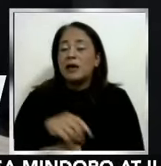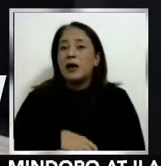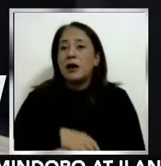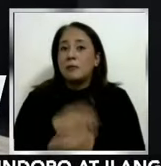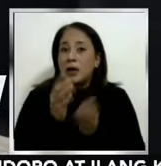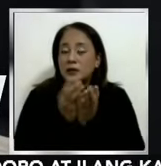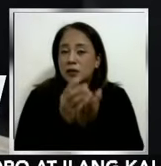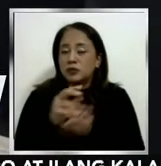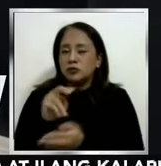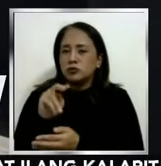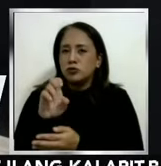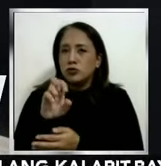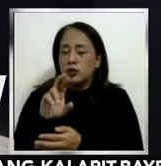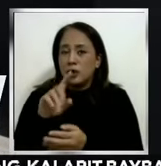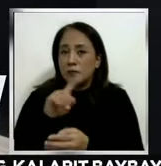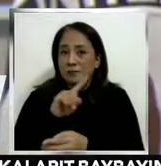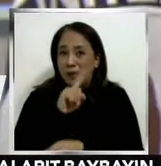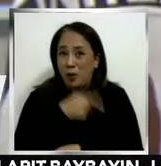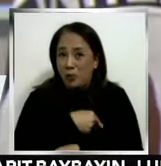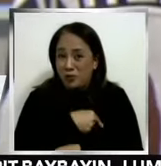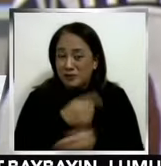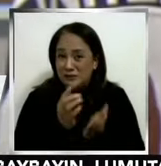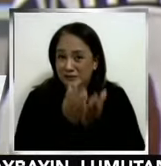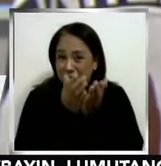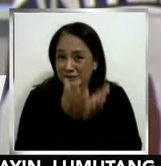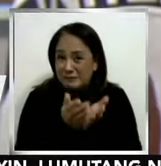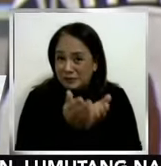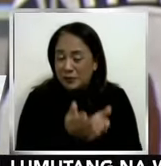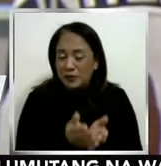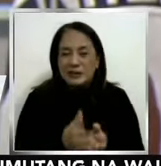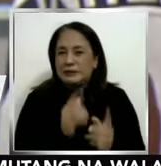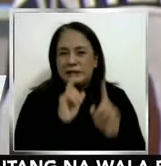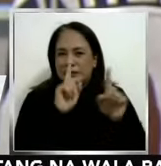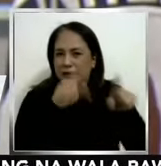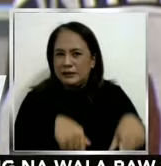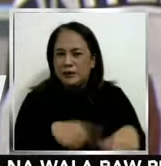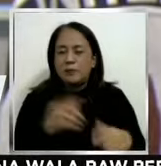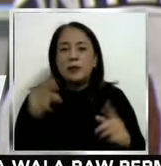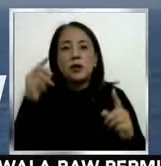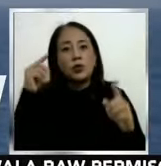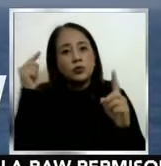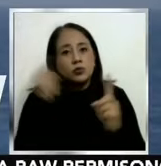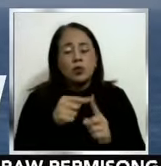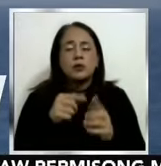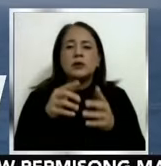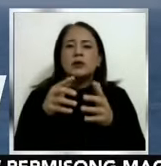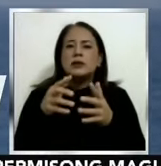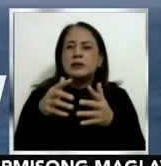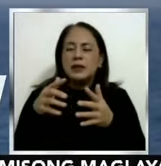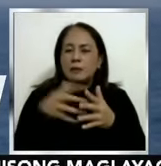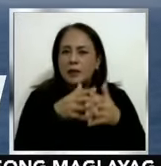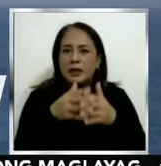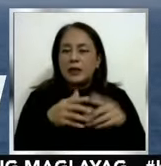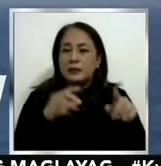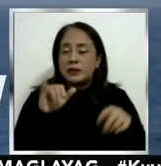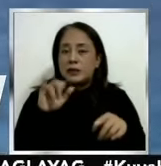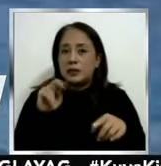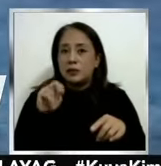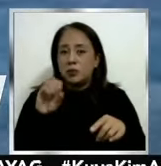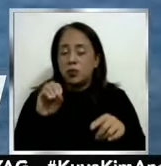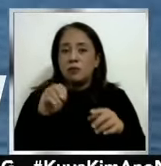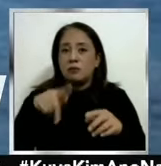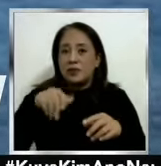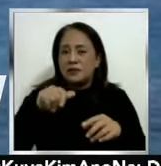ito direktang sinagot, pero nabanggit kung ano ang misyon ng Amerika sa Indo-Pacific, lalo na sa gitna ng mga hakbang ng